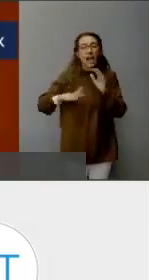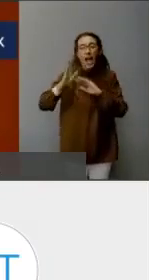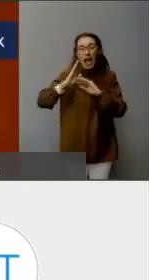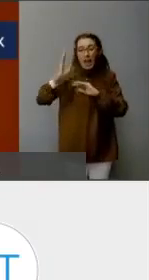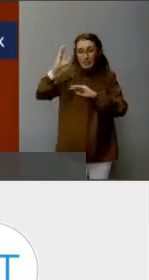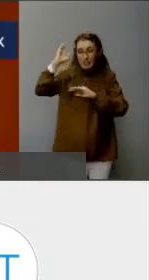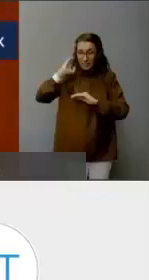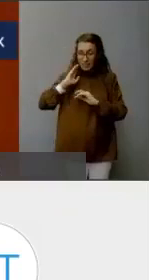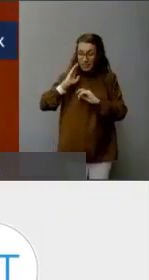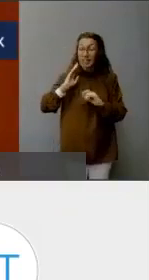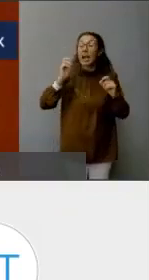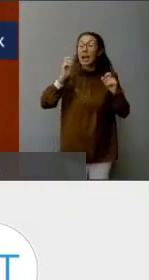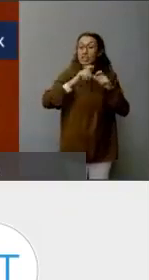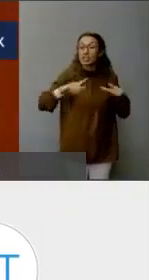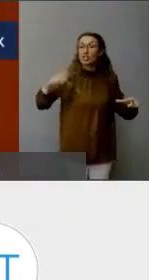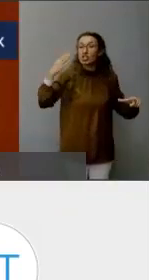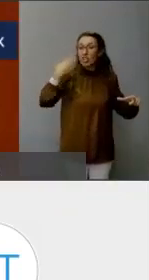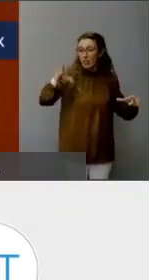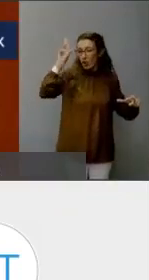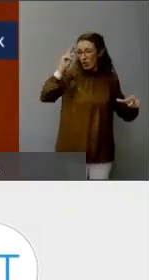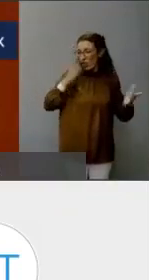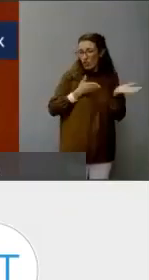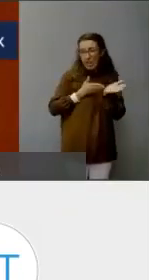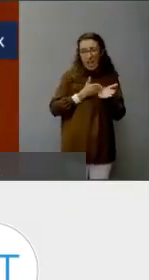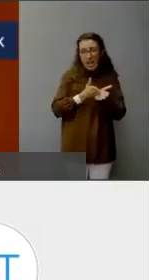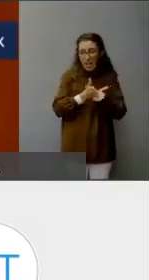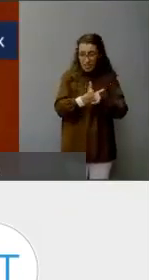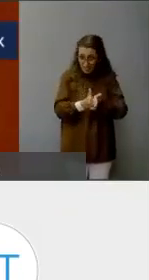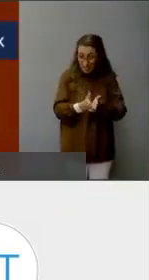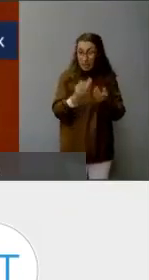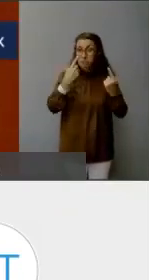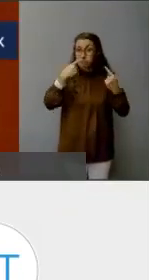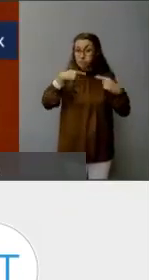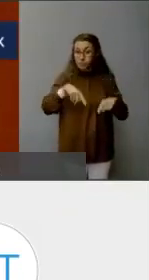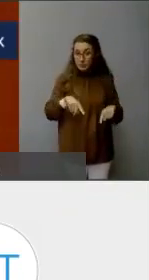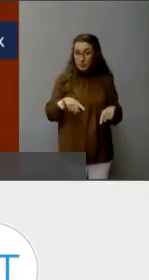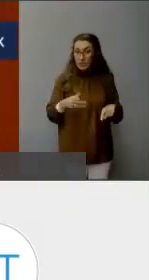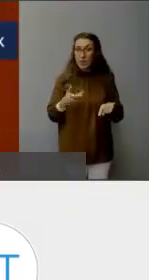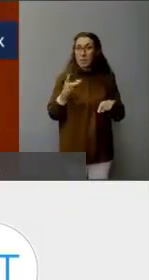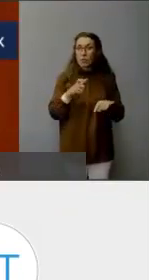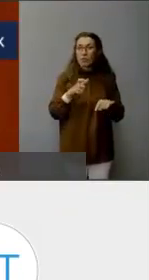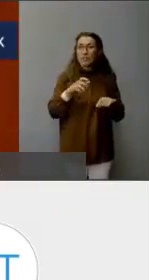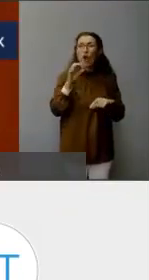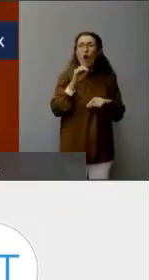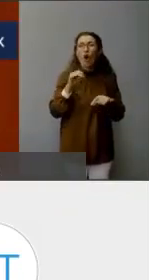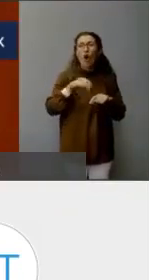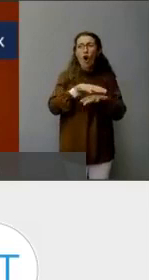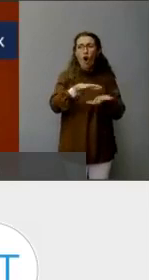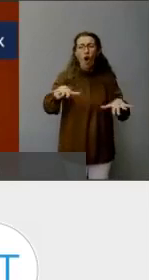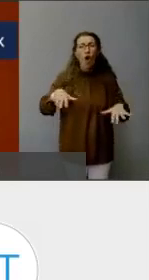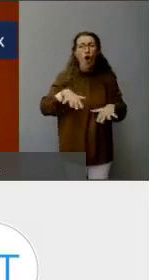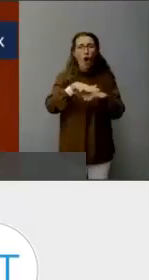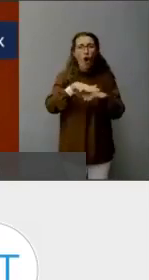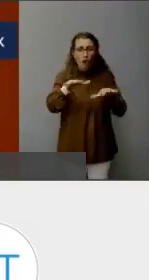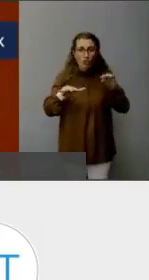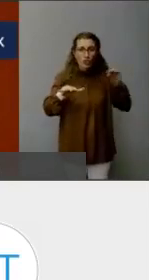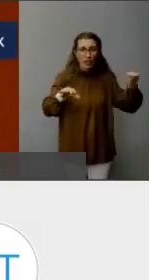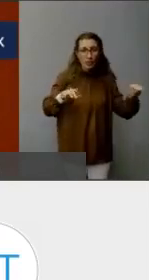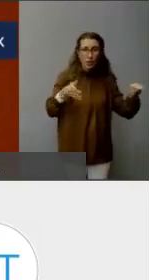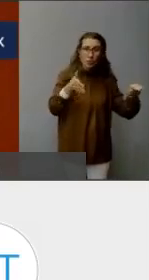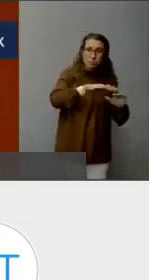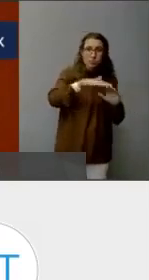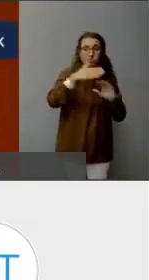ne ha voluto mantenere alti da queste da quell altra sponda dell'oceano forse in questo caso mi riferiva te proprio al brasile